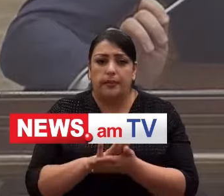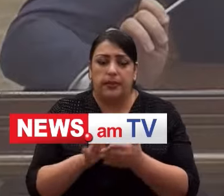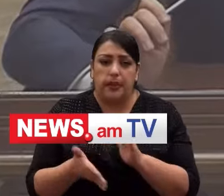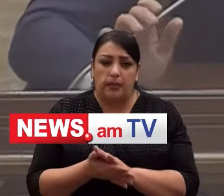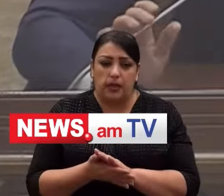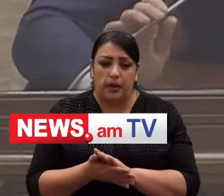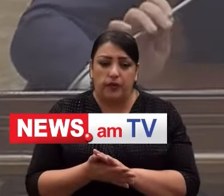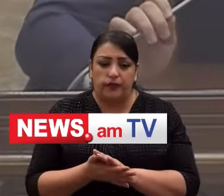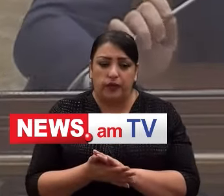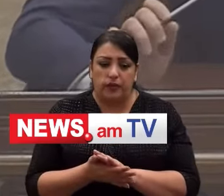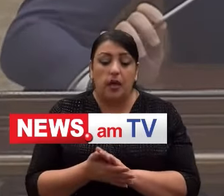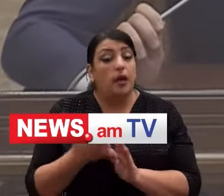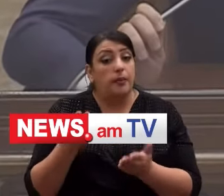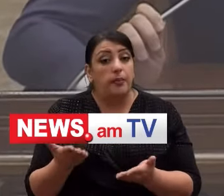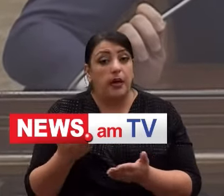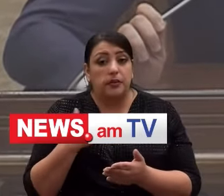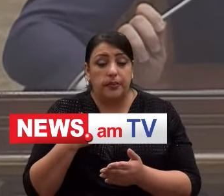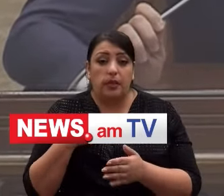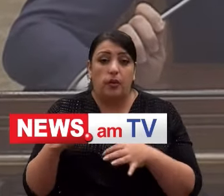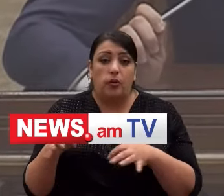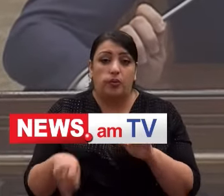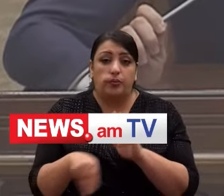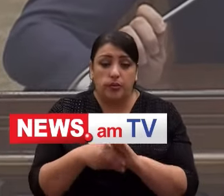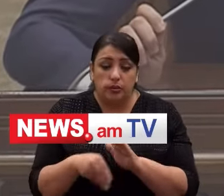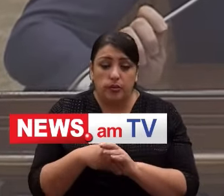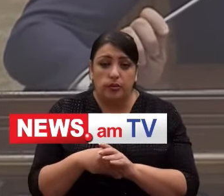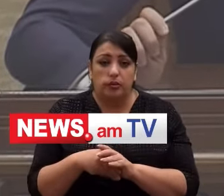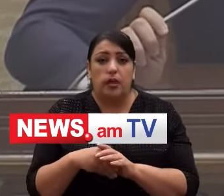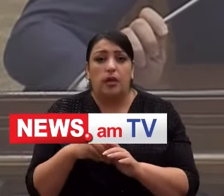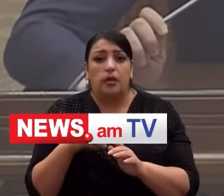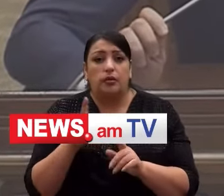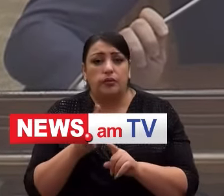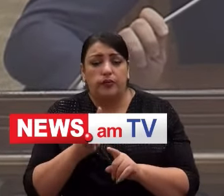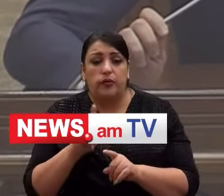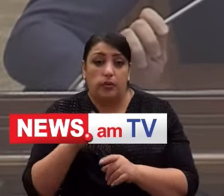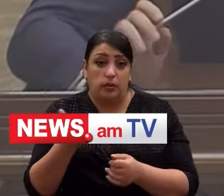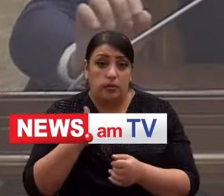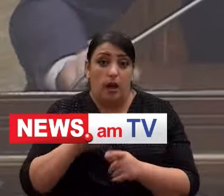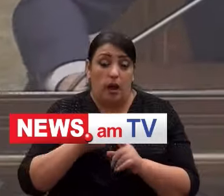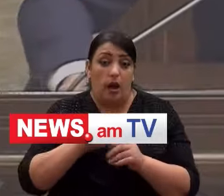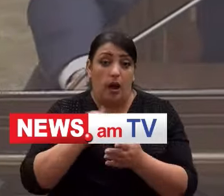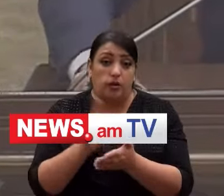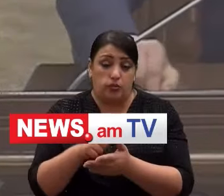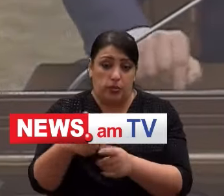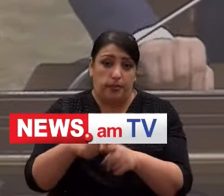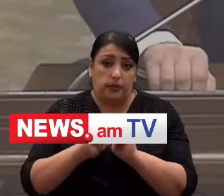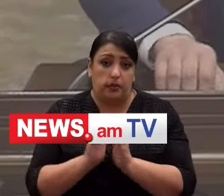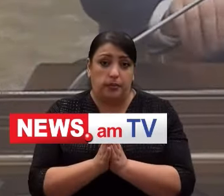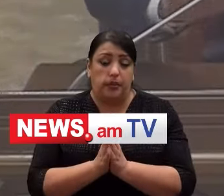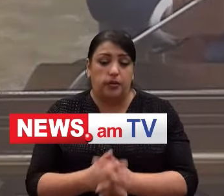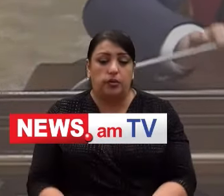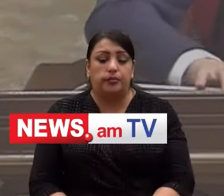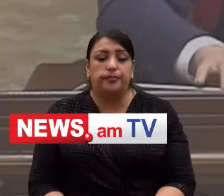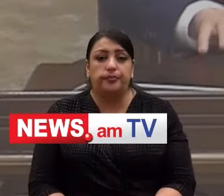լավ։ Բայց եթե մենք խոսում ենք կոռուպցիայի դեմ պայքարից, հովանավորչությունից, խնդրում եմ պատասխանեք այս հարցին։ Շատ լավ։ Շնորհակալություն։